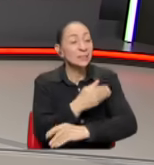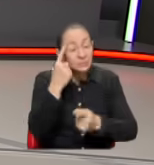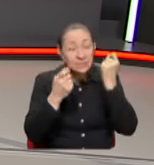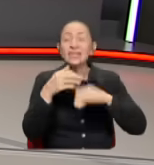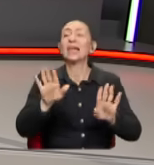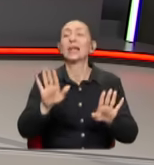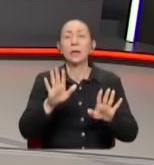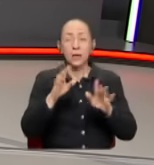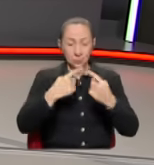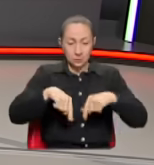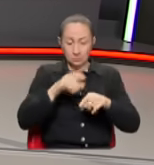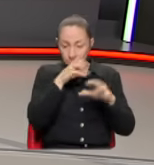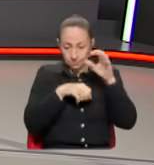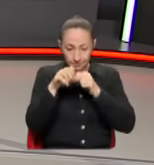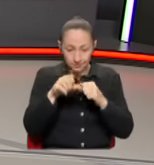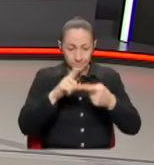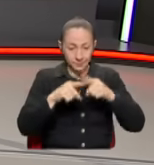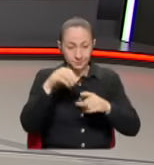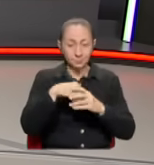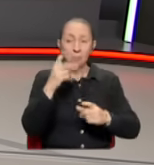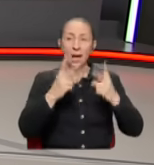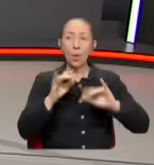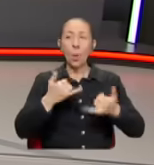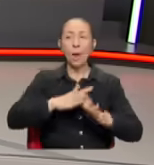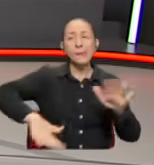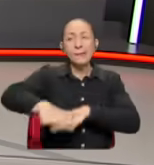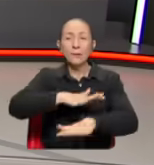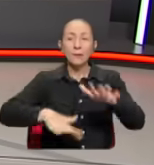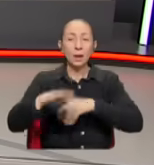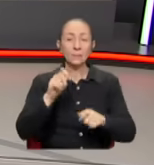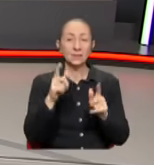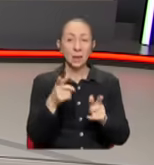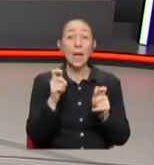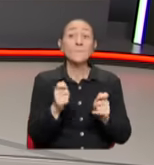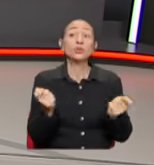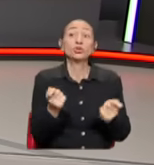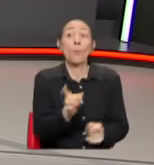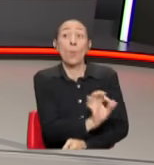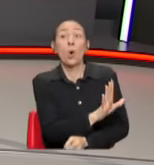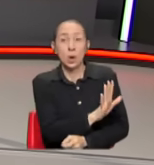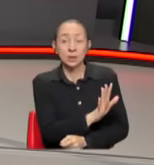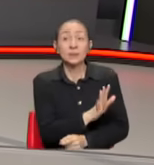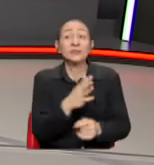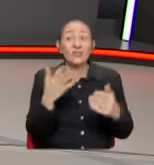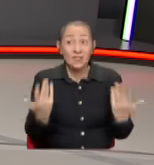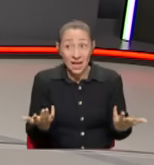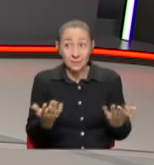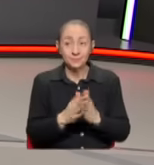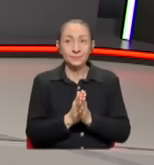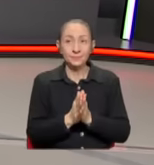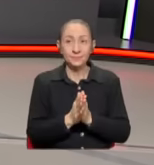değil. Mesele kapalı devre, siyasetin içinde bir takım entrikalarla bu işin yürümesi. Yapmaya çalıştıkları şey o. Ve